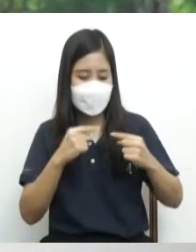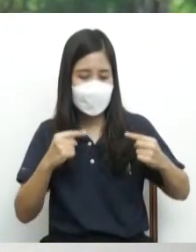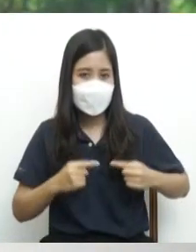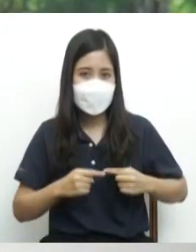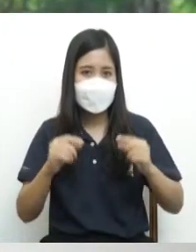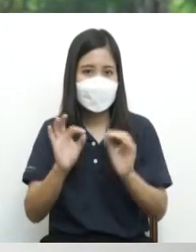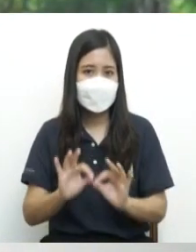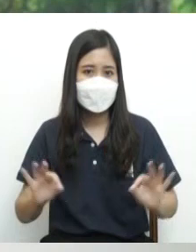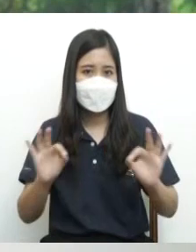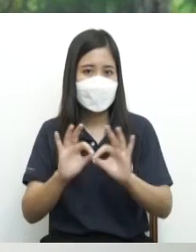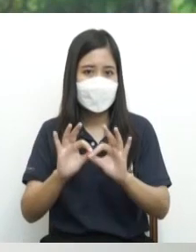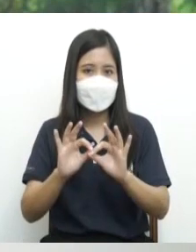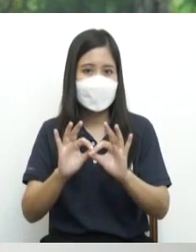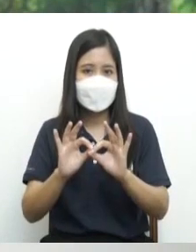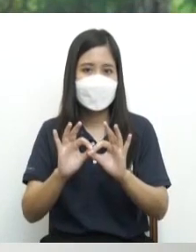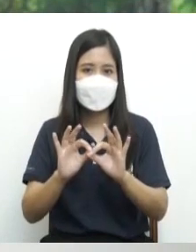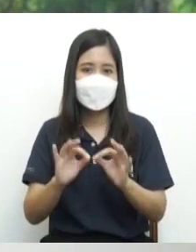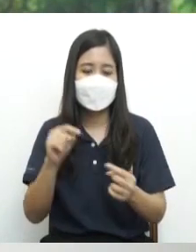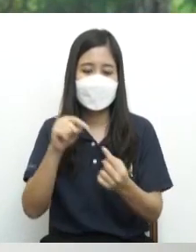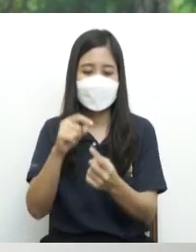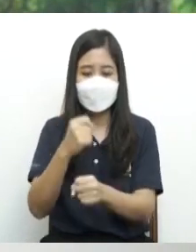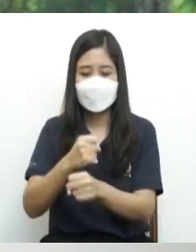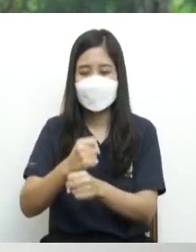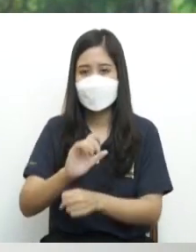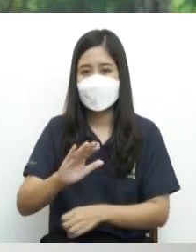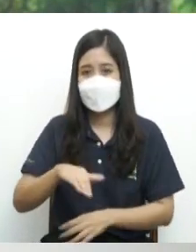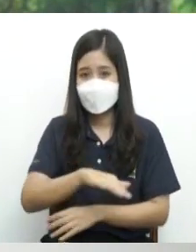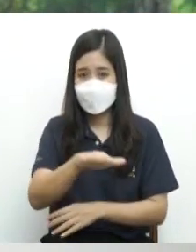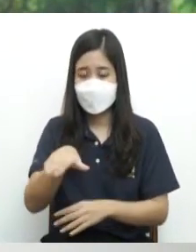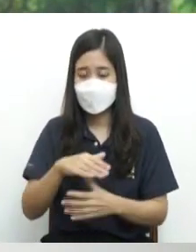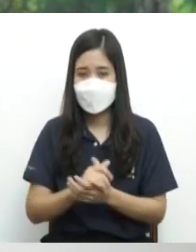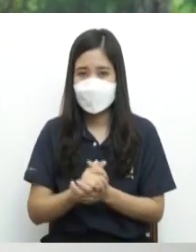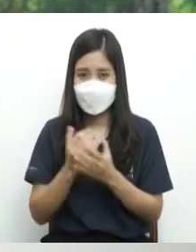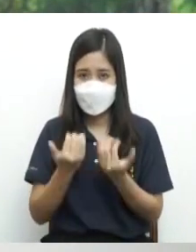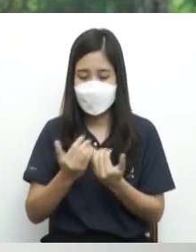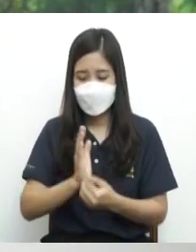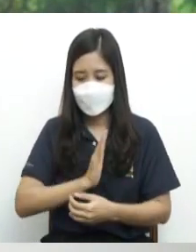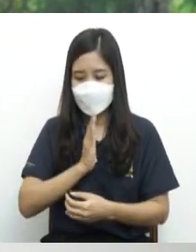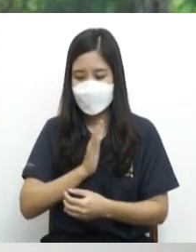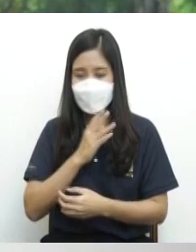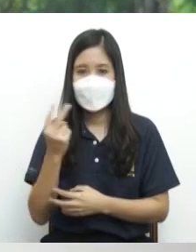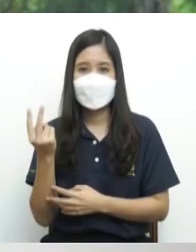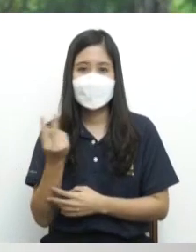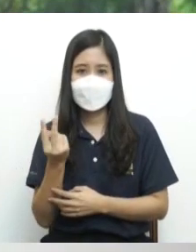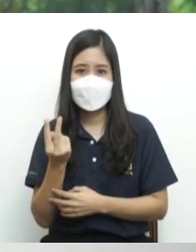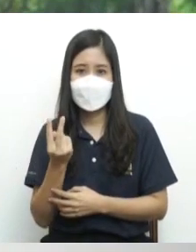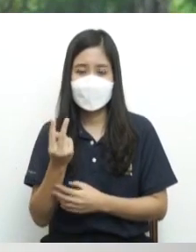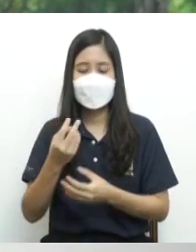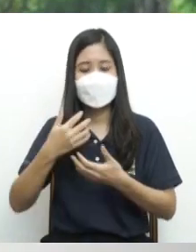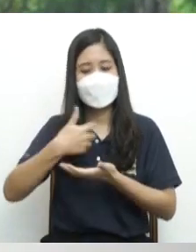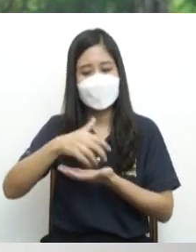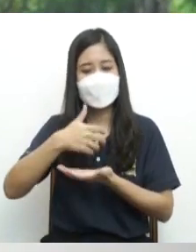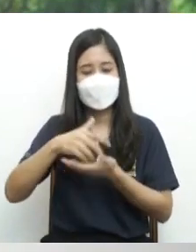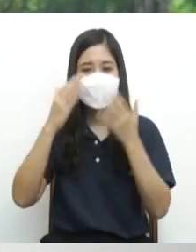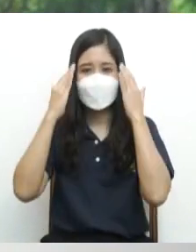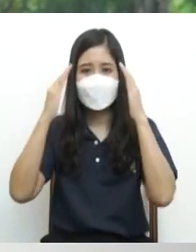ความสามัคคีเป็นเรื่องที่สำคัญสำหรับการทำงานของพวกเรานะคะวันนี้ถือได้ว่าได้รับเกียรติจากทั้งสองท่านในการที่ถ่ายทอดประสบการณ์การทำงาน